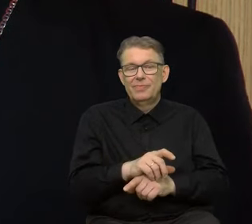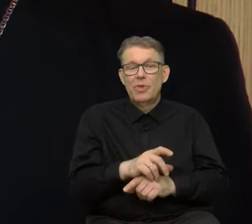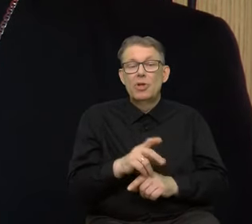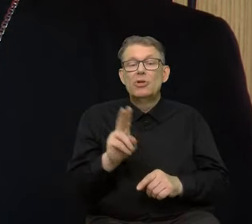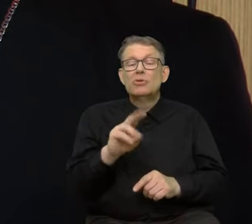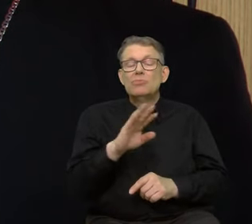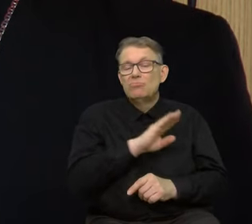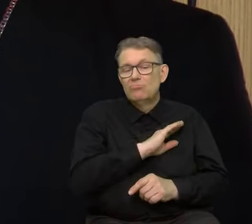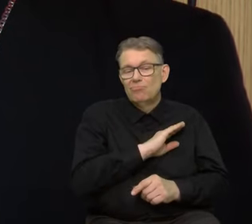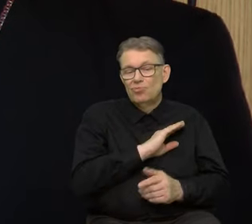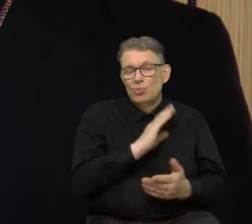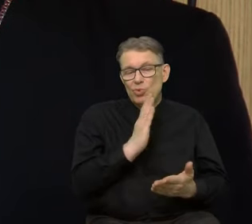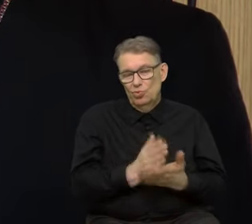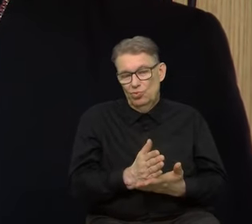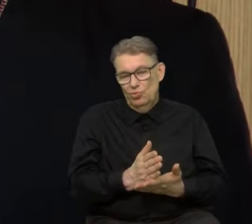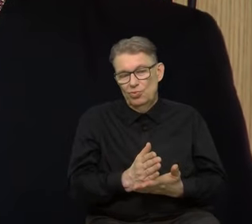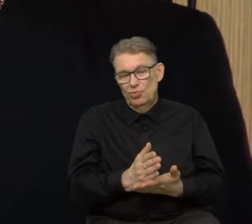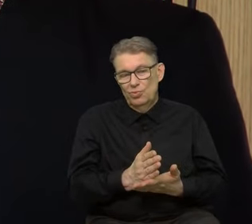nieżyjącego już